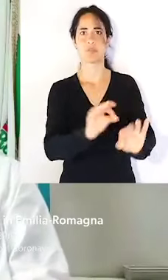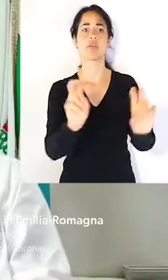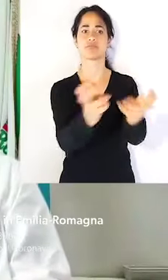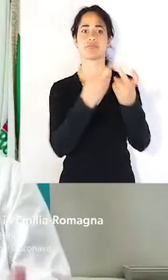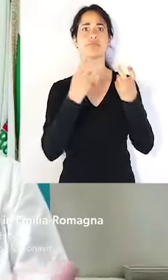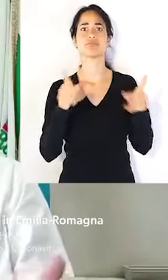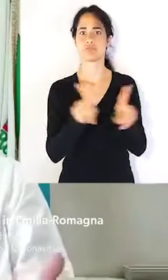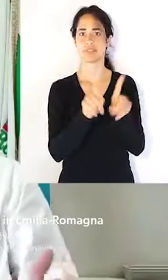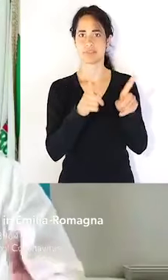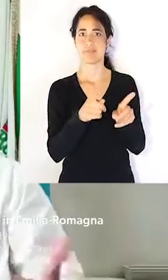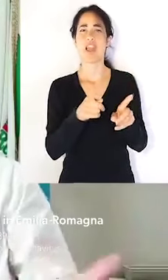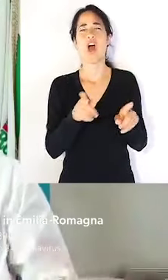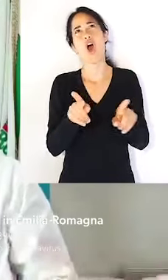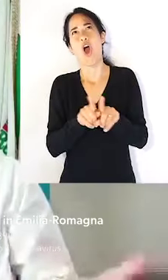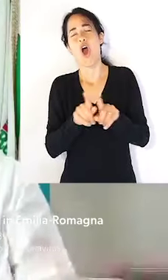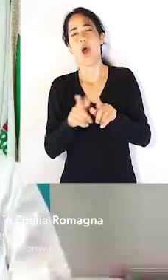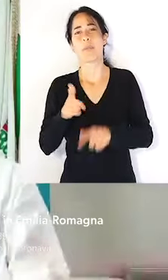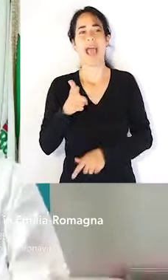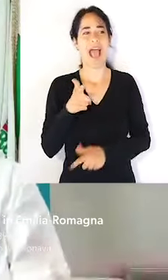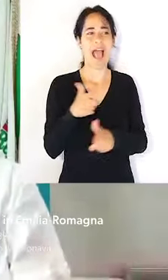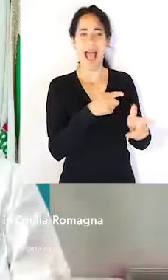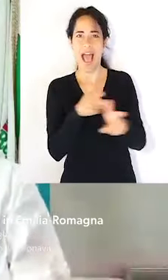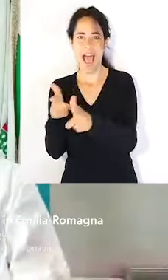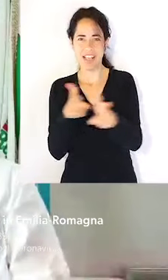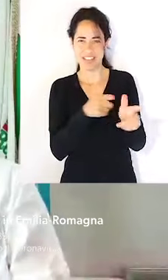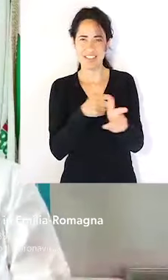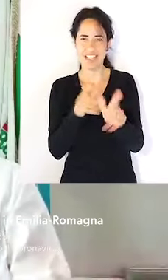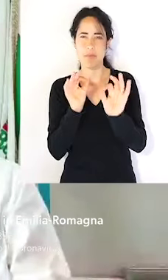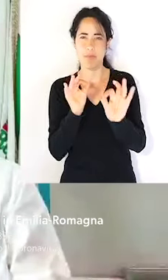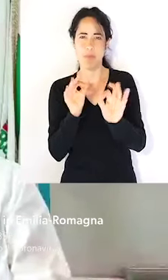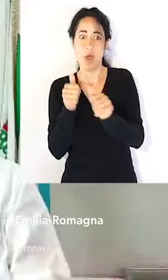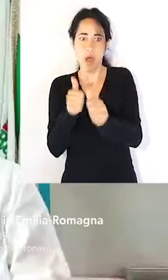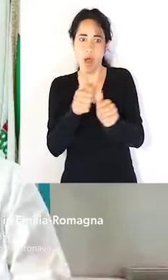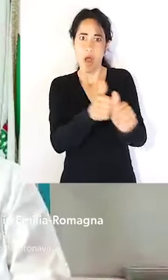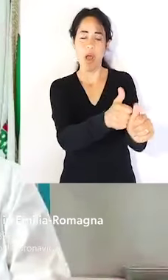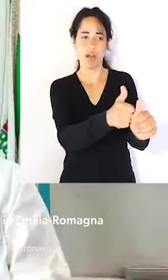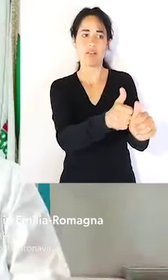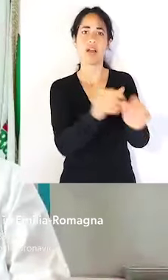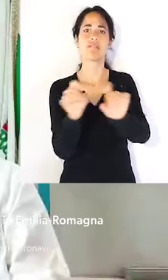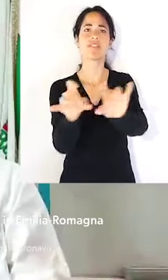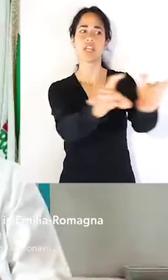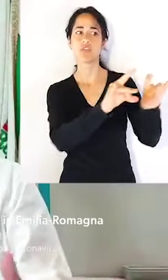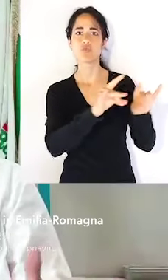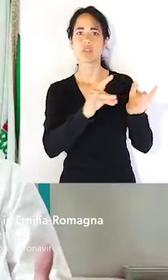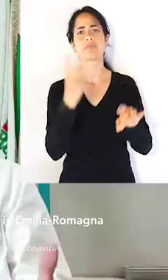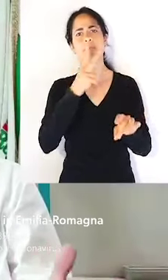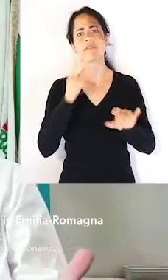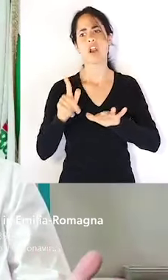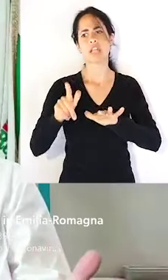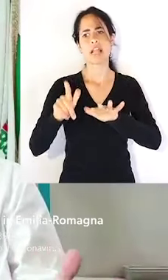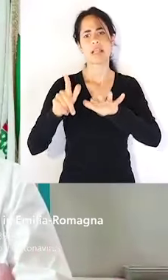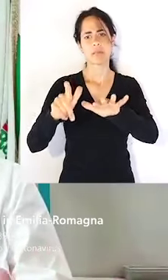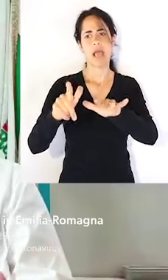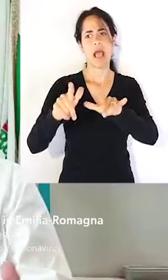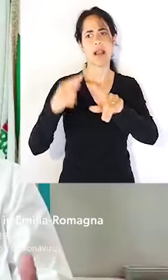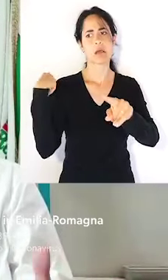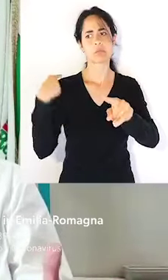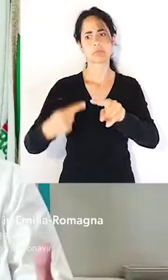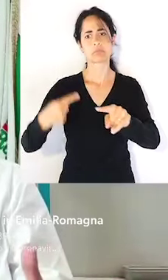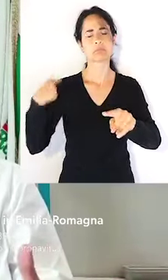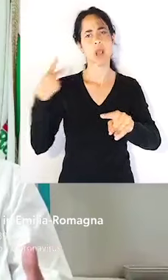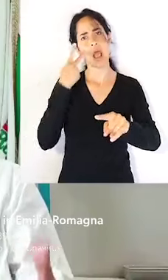propria diciamo, caccia al virus che da qualche settimana si sta